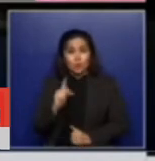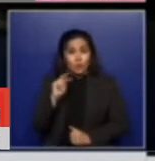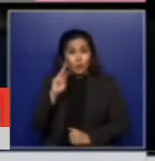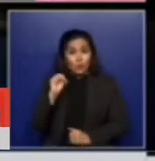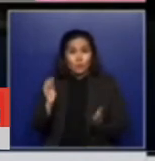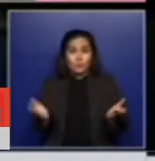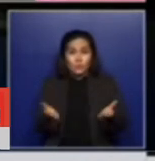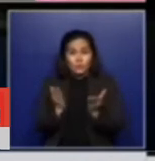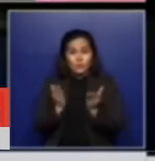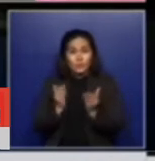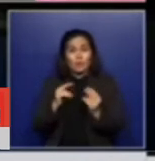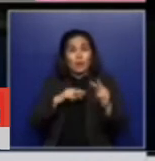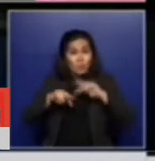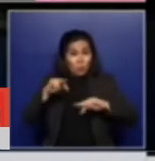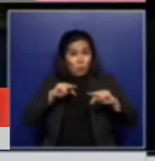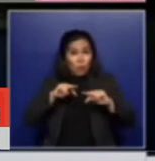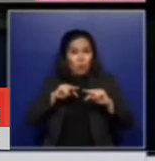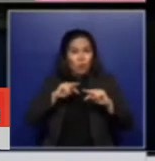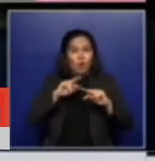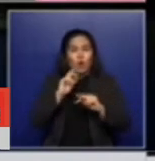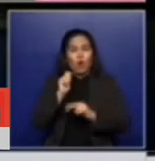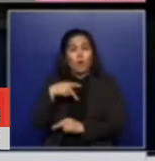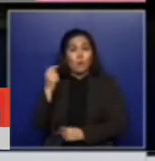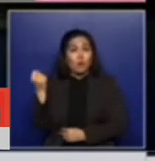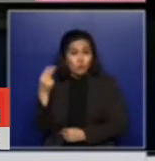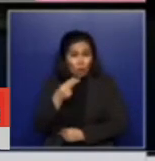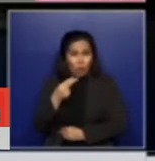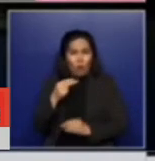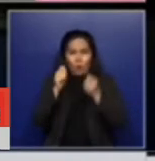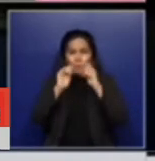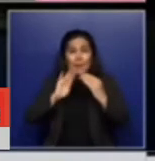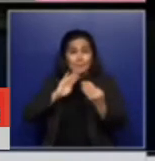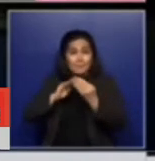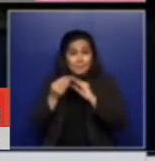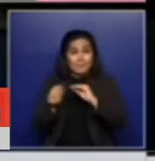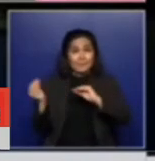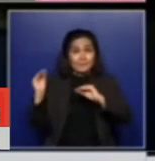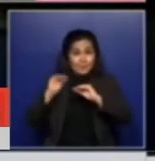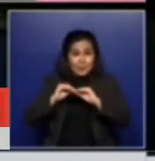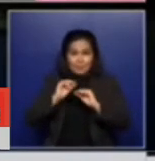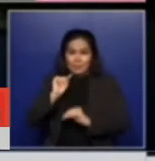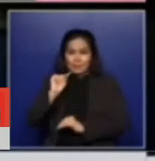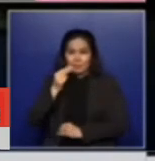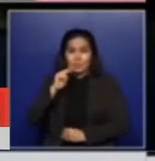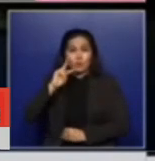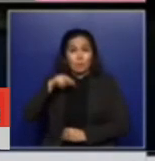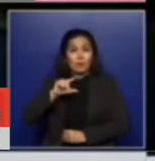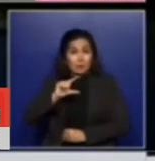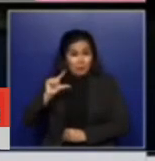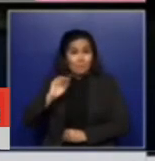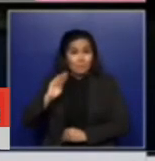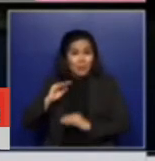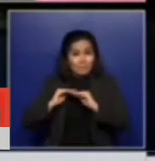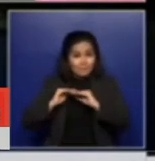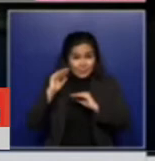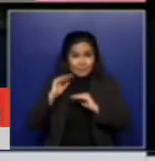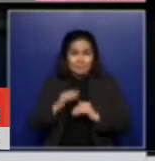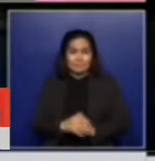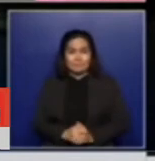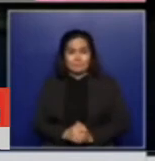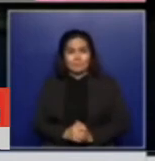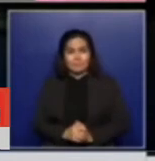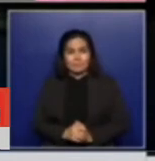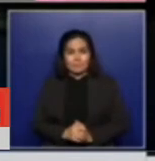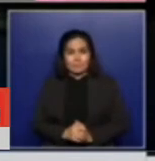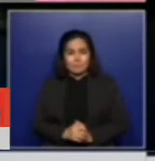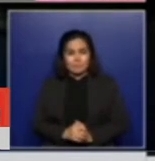องส่วนท้องถิ่นและกรมโยธาธิการและผังเมืองเพิ่มขึ้น 12,000 ล้านบาทเศษท่านประธานที่เคารพครับงบประม